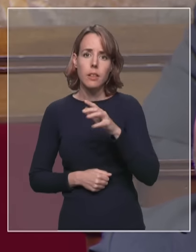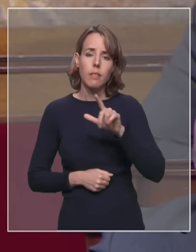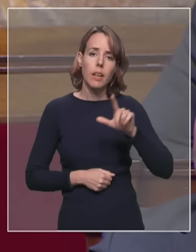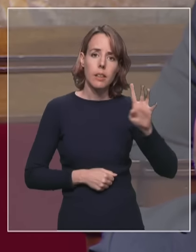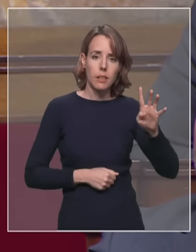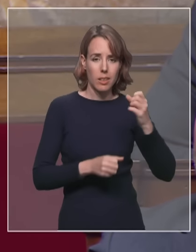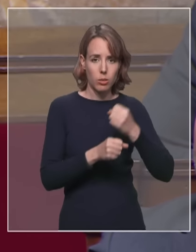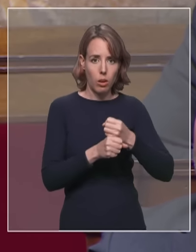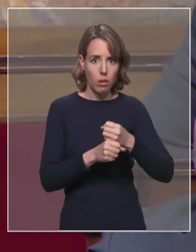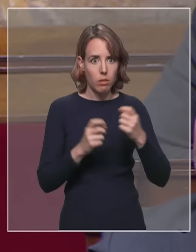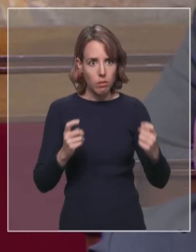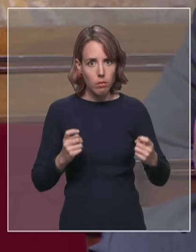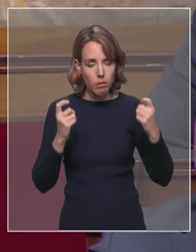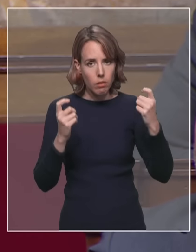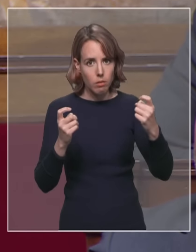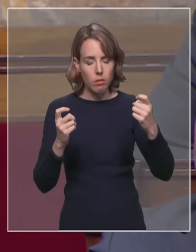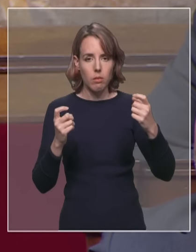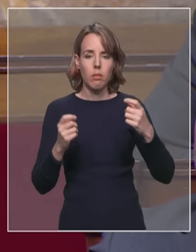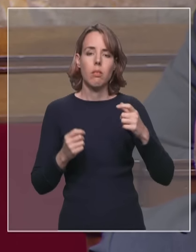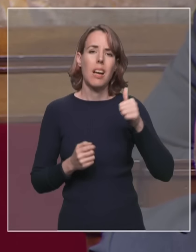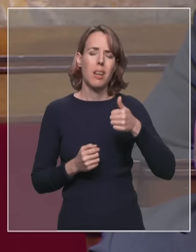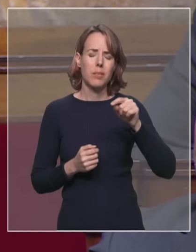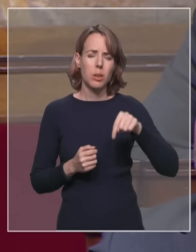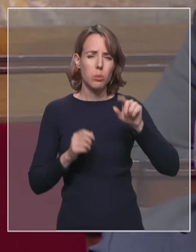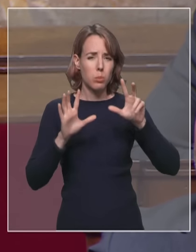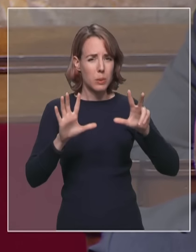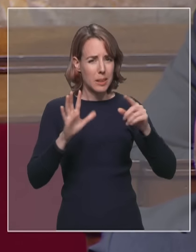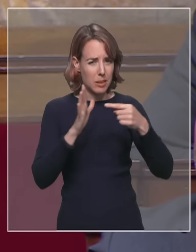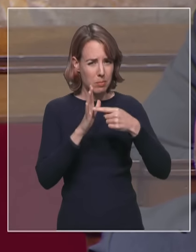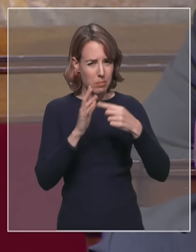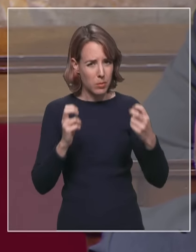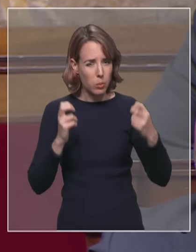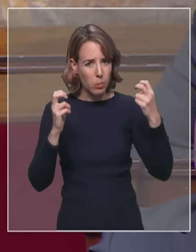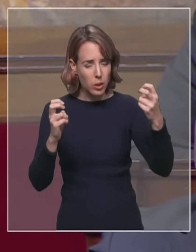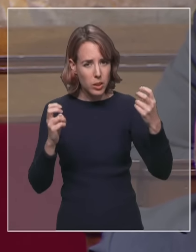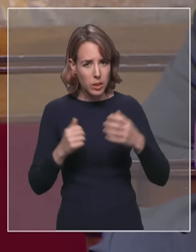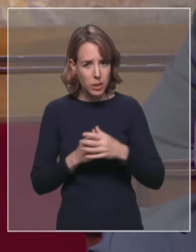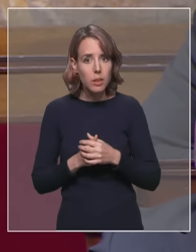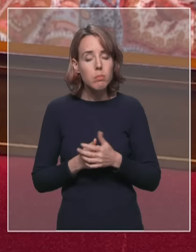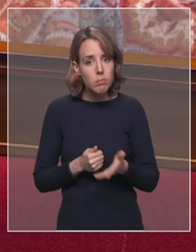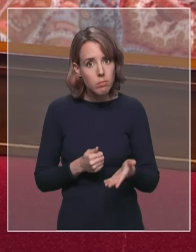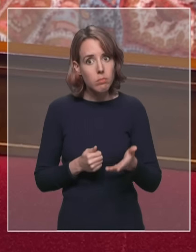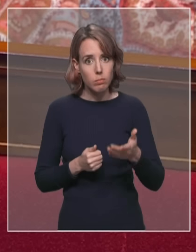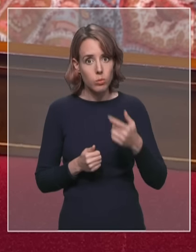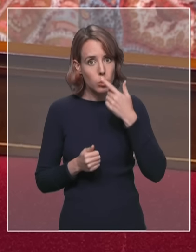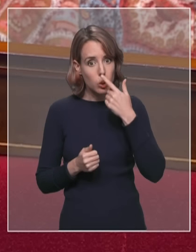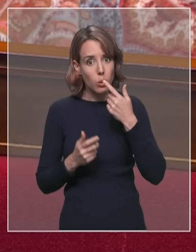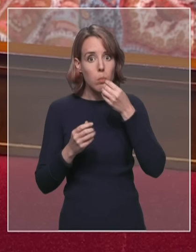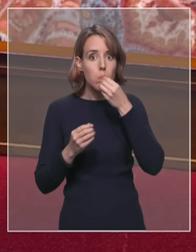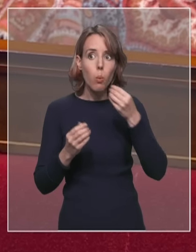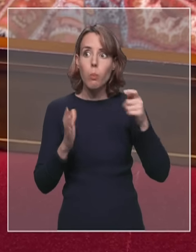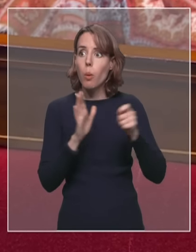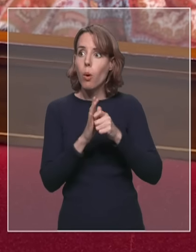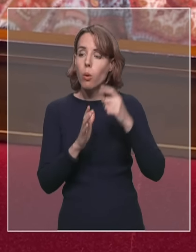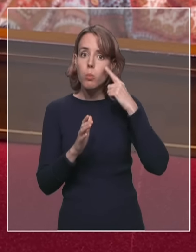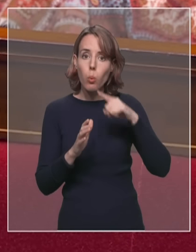1,8 point au troisième trimestre 2024, pensez-vous vraiment que le moment est bien choisi pour réduire les mesures en direction des